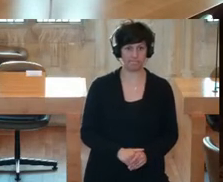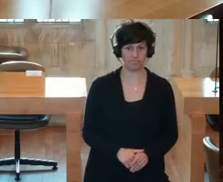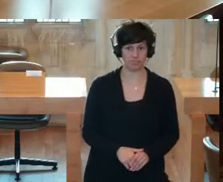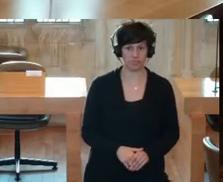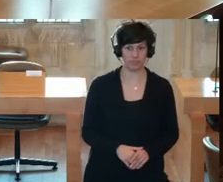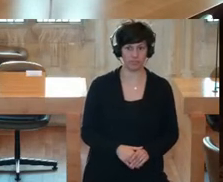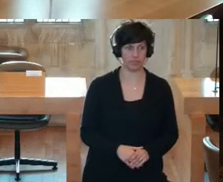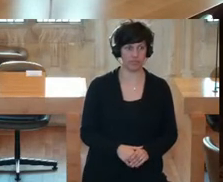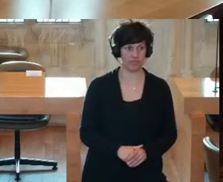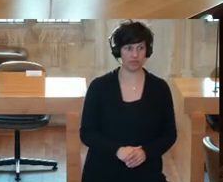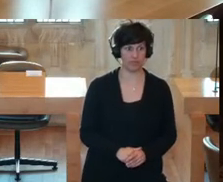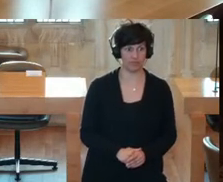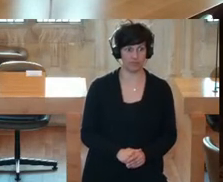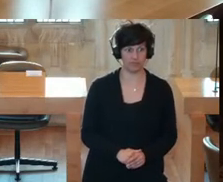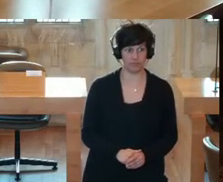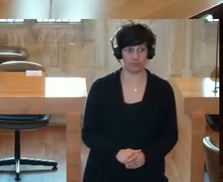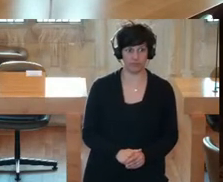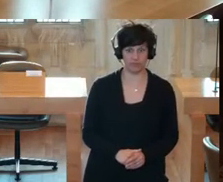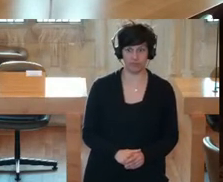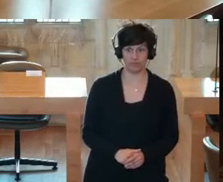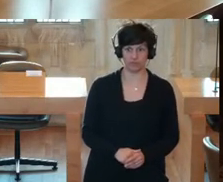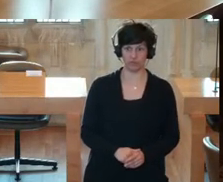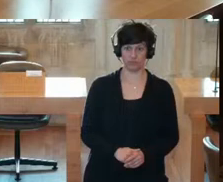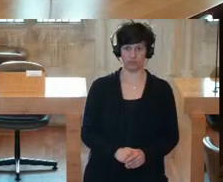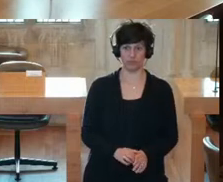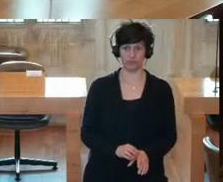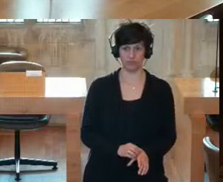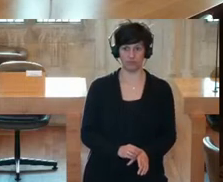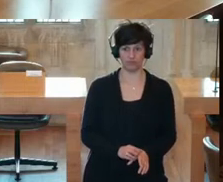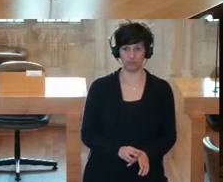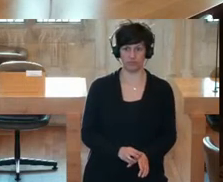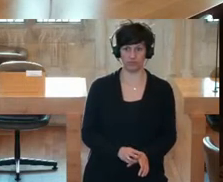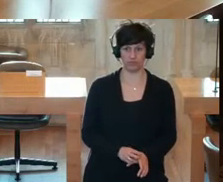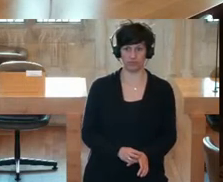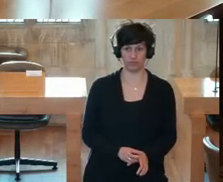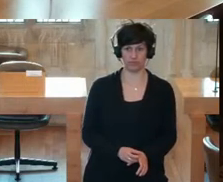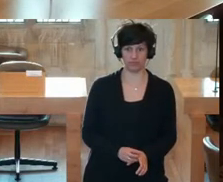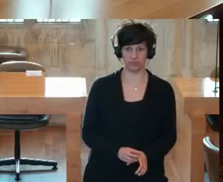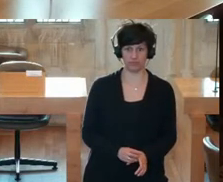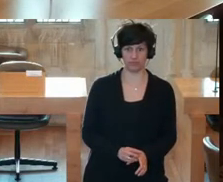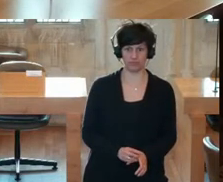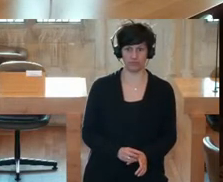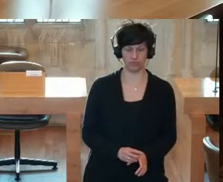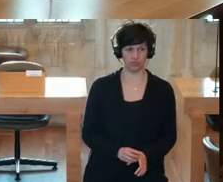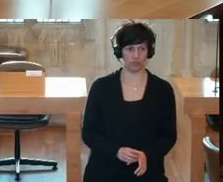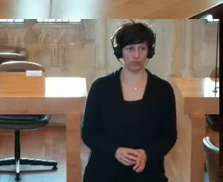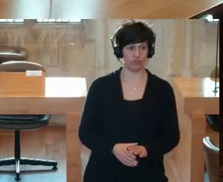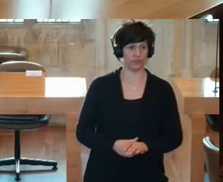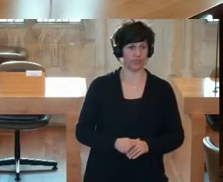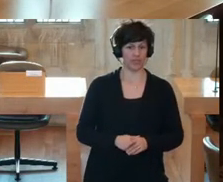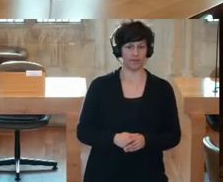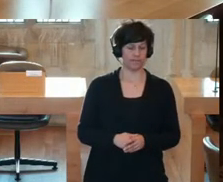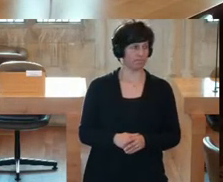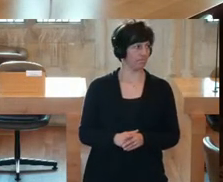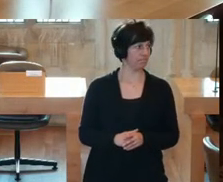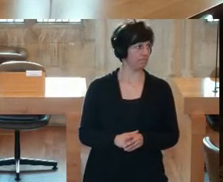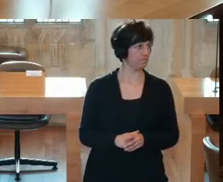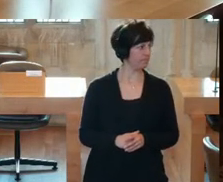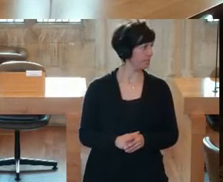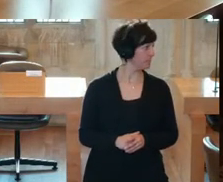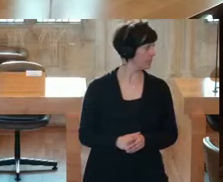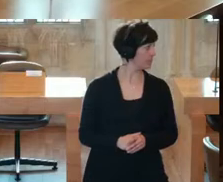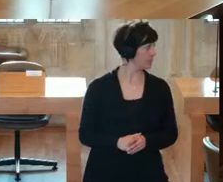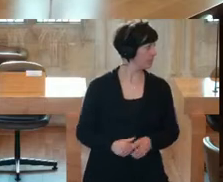Leland, Émilie Rochefort à Amandine François, Pascal Pimon à Ludwig Guillaume, Lilian Bellet à Rudy L'Orphelin.